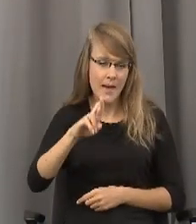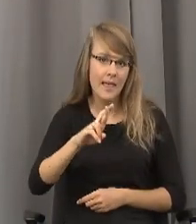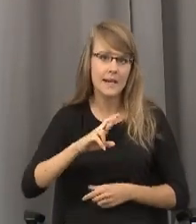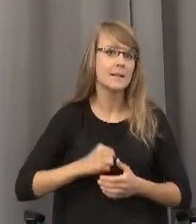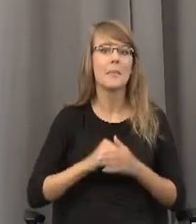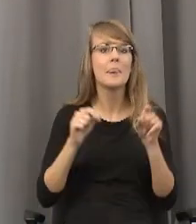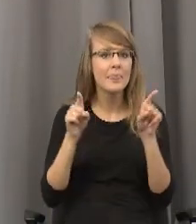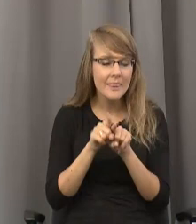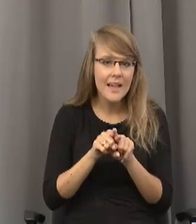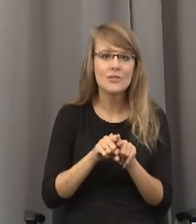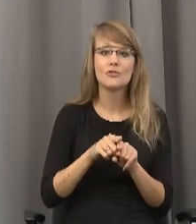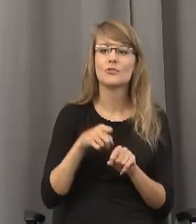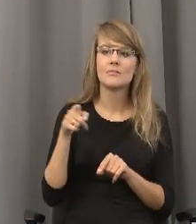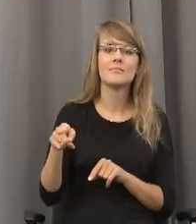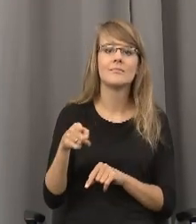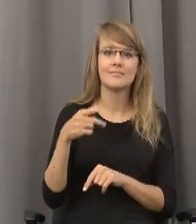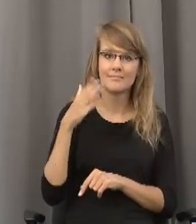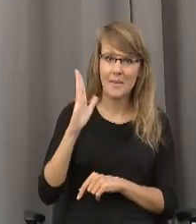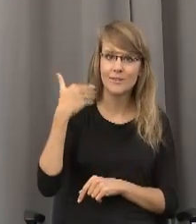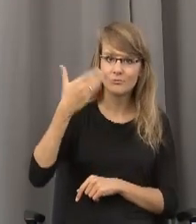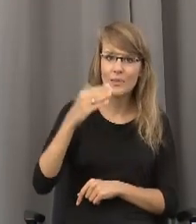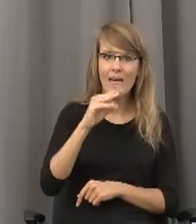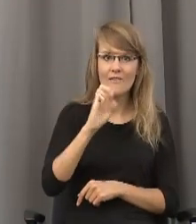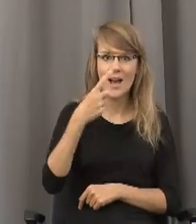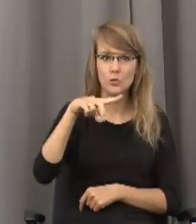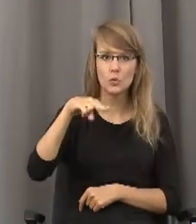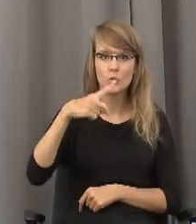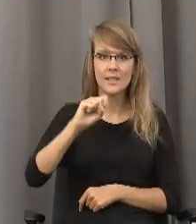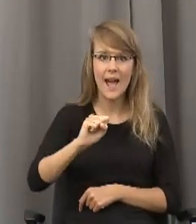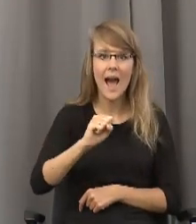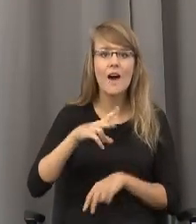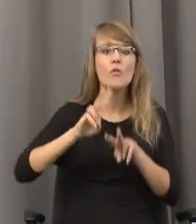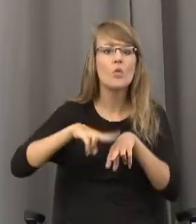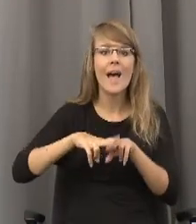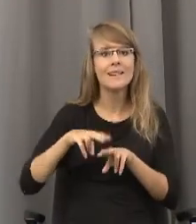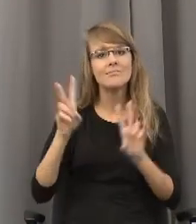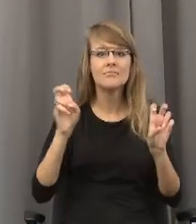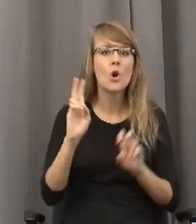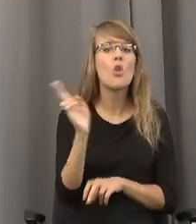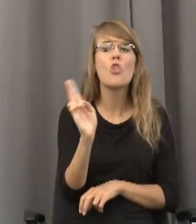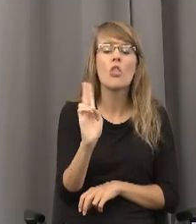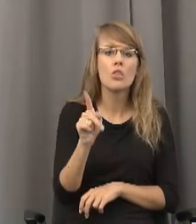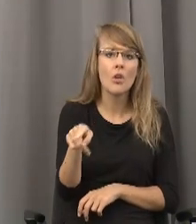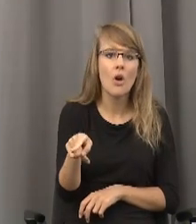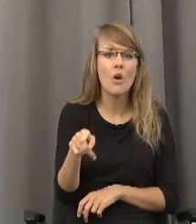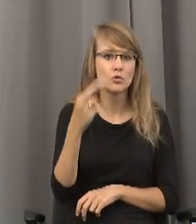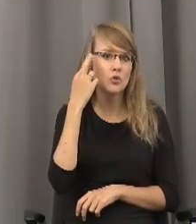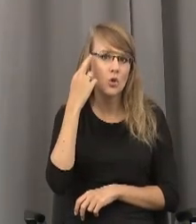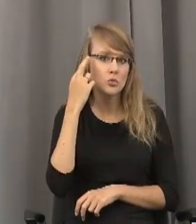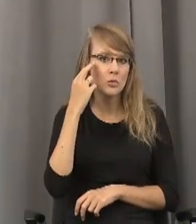Oraz grono panelistów uzupełnia także pani Ewa Duda z fundacji Kto to zrozumieć Alzheimera.